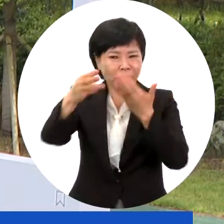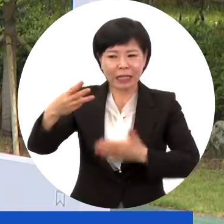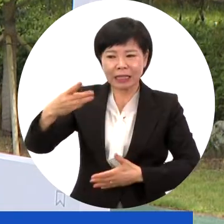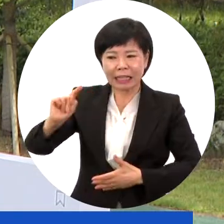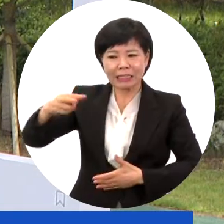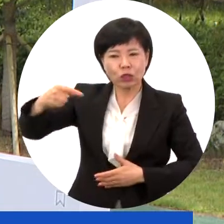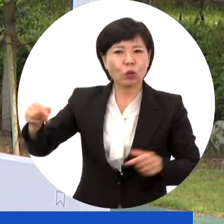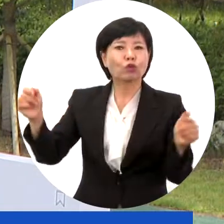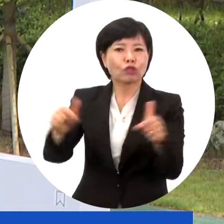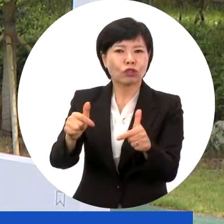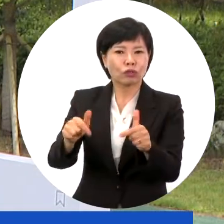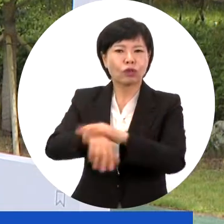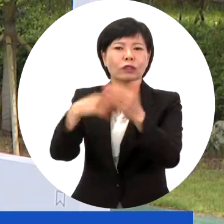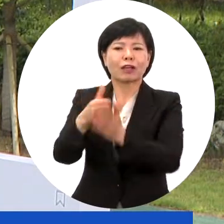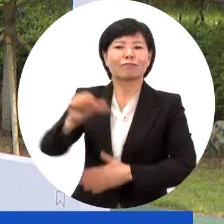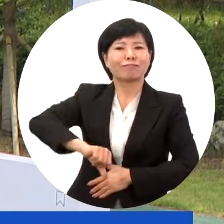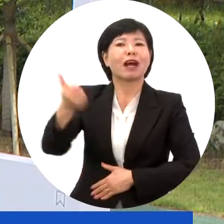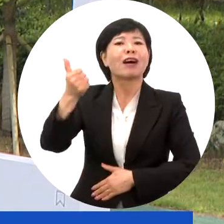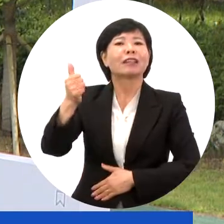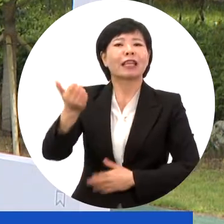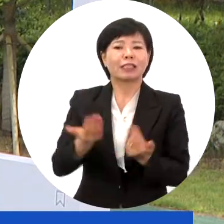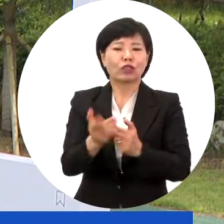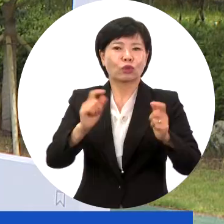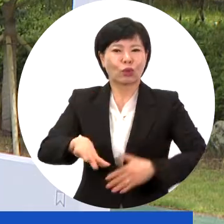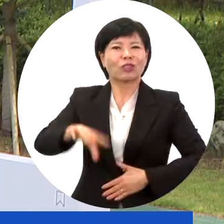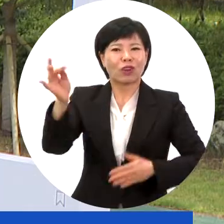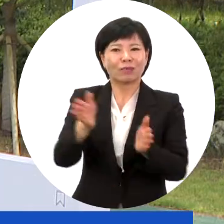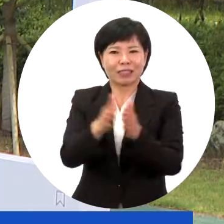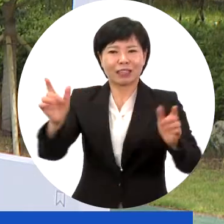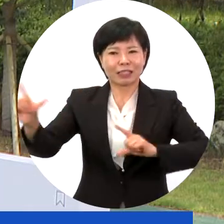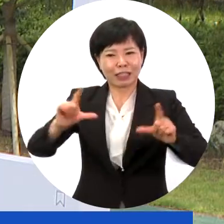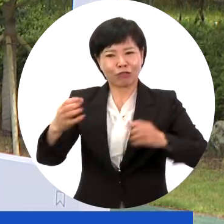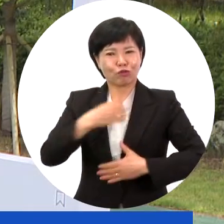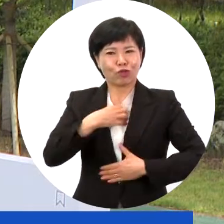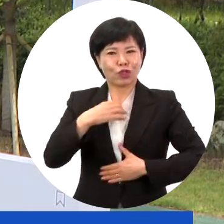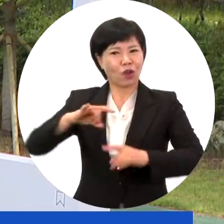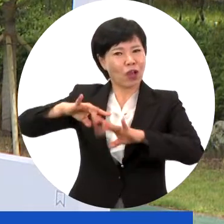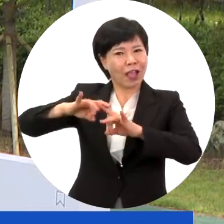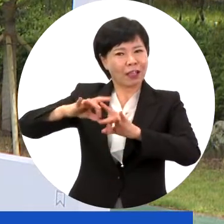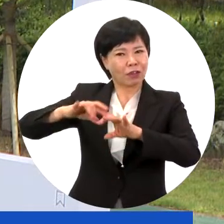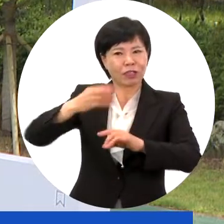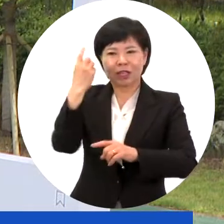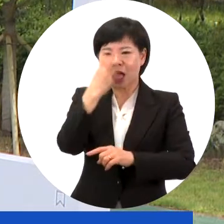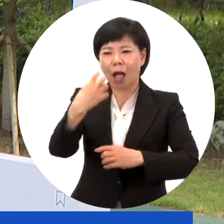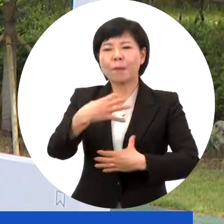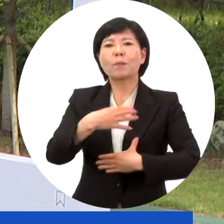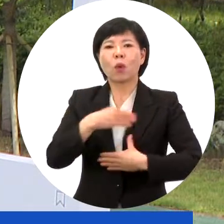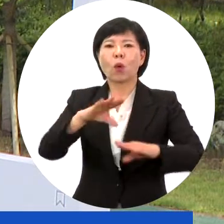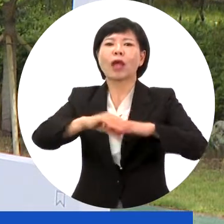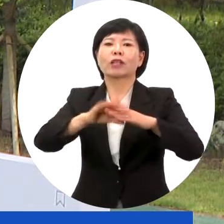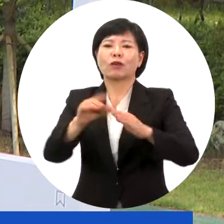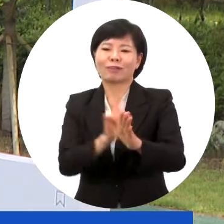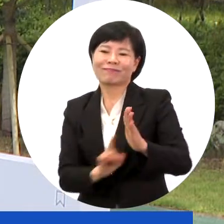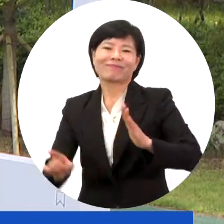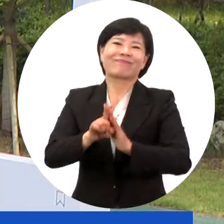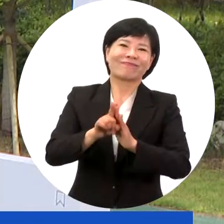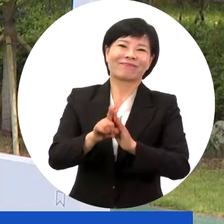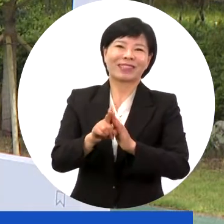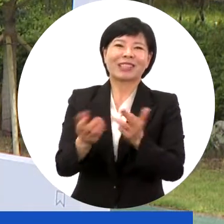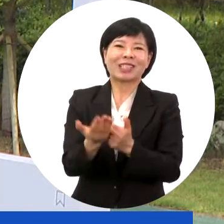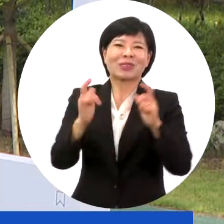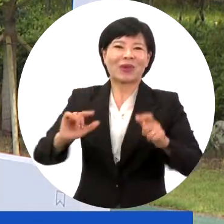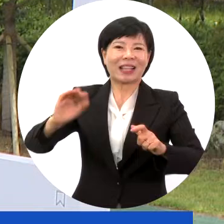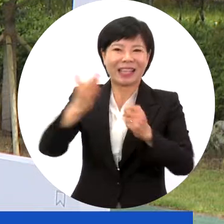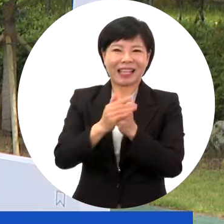달려있는 만큼 가장 먼저 시작한 제주가 기후위기와 에너지 안보 문제를 해결하는 글로벌 선도도시가 될 수